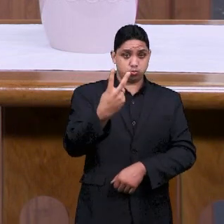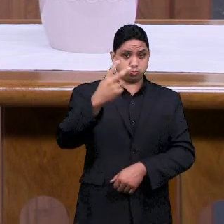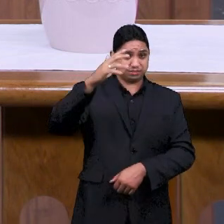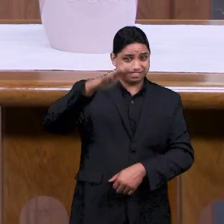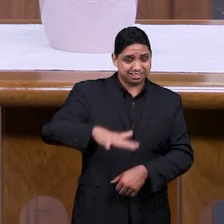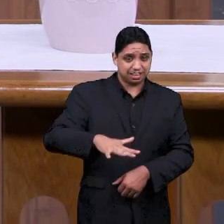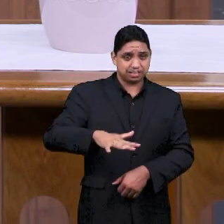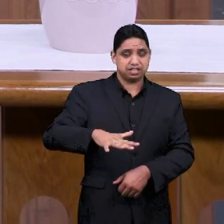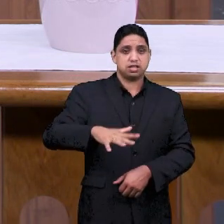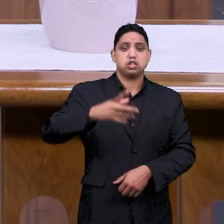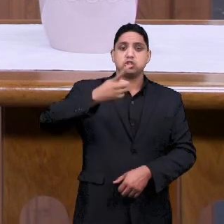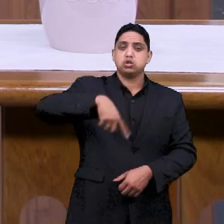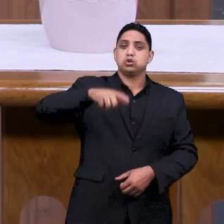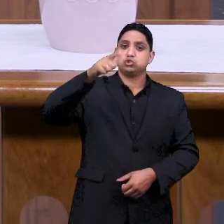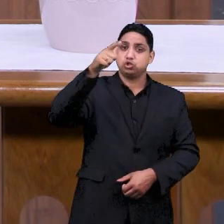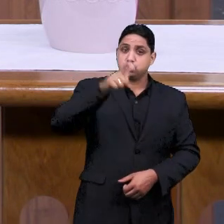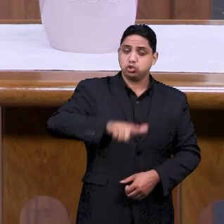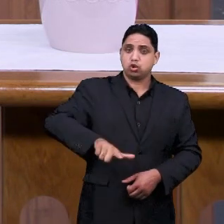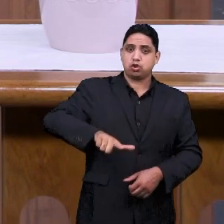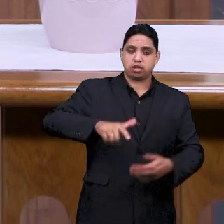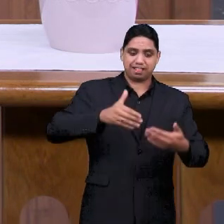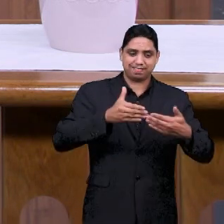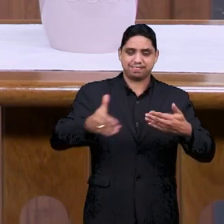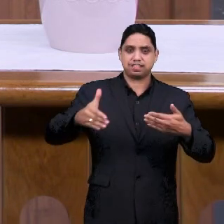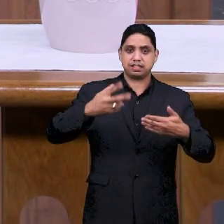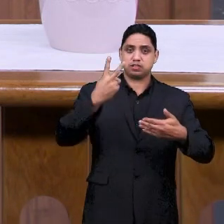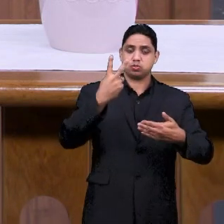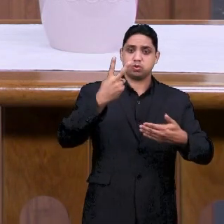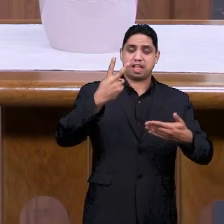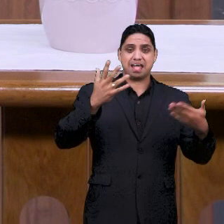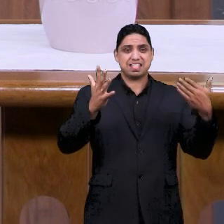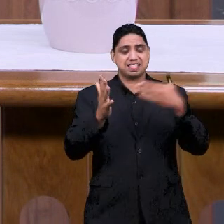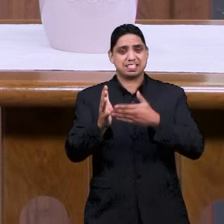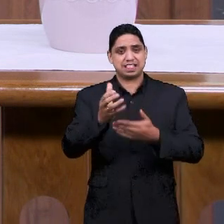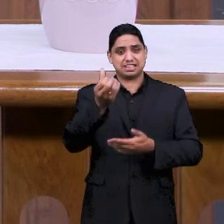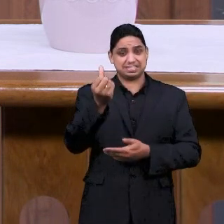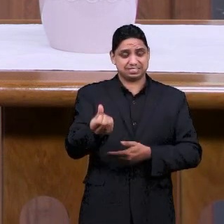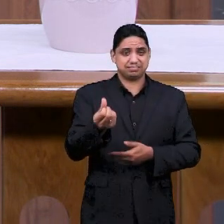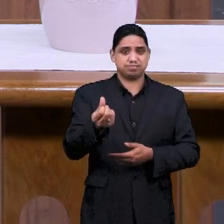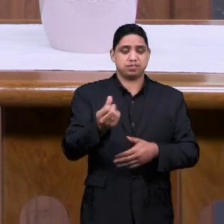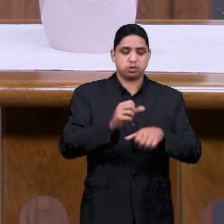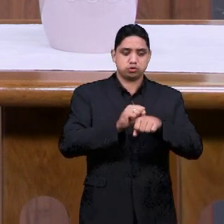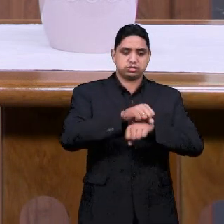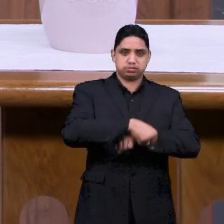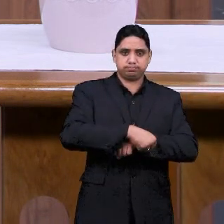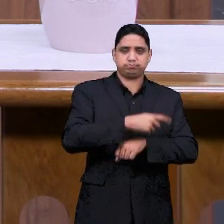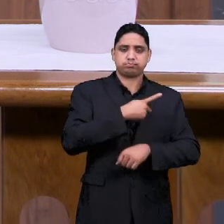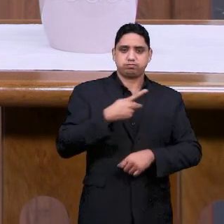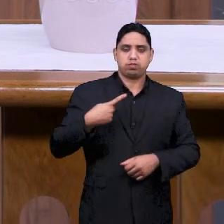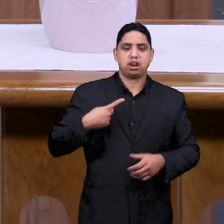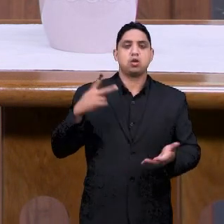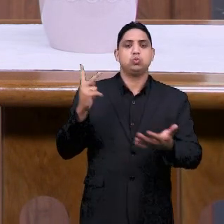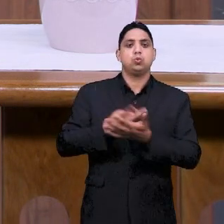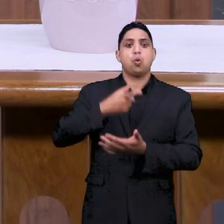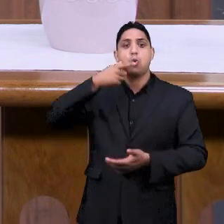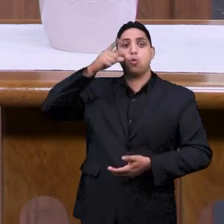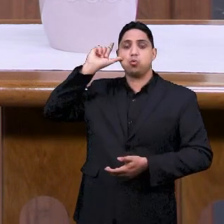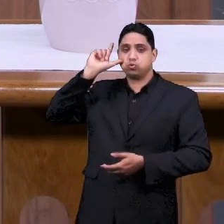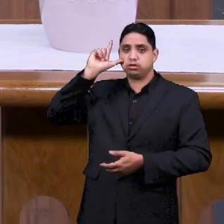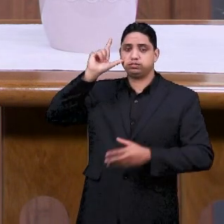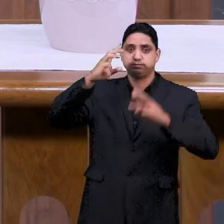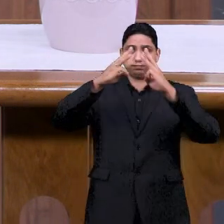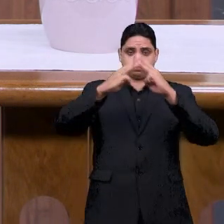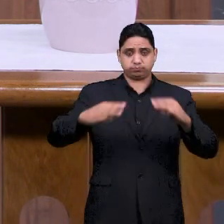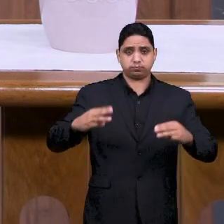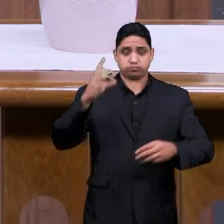nous allons retransmettre à partir de 14h le séminaire de pasteur qui s'est passé hier au Manaïm de Domingos